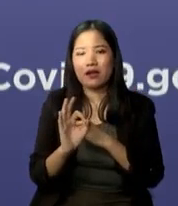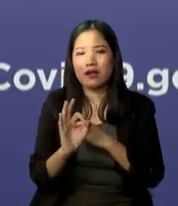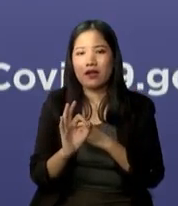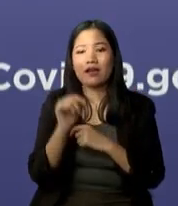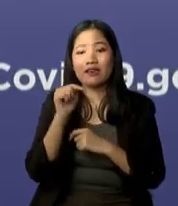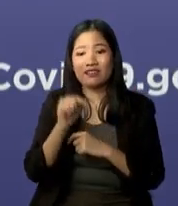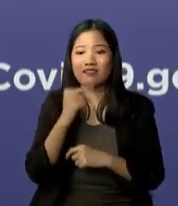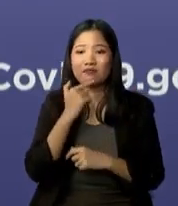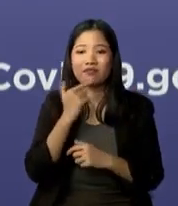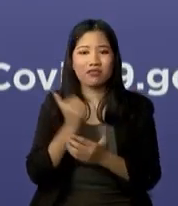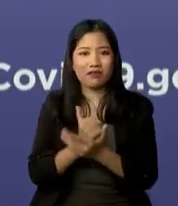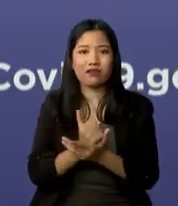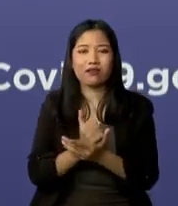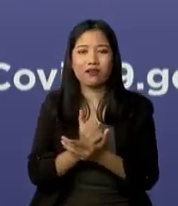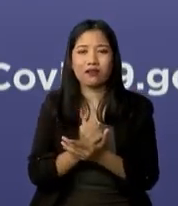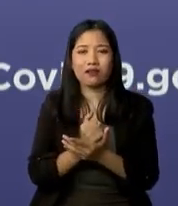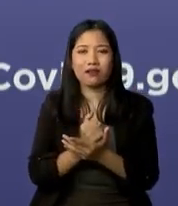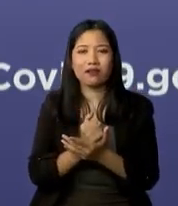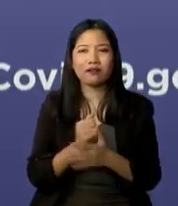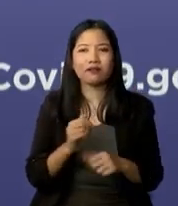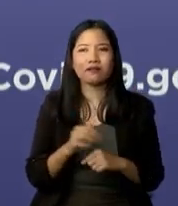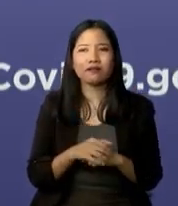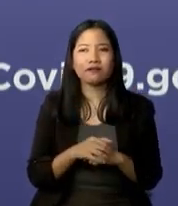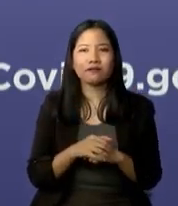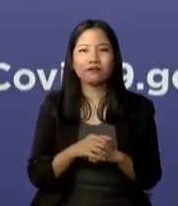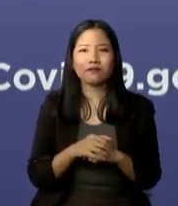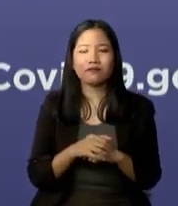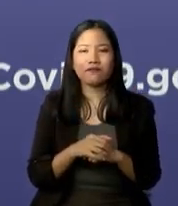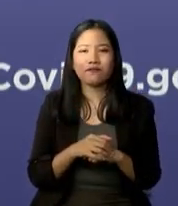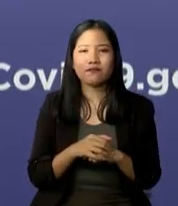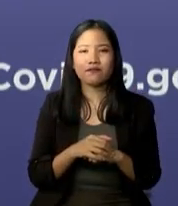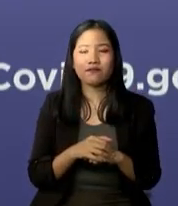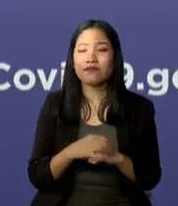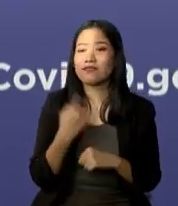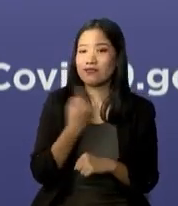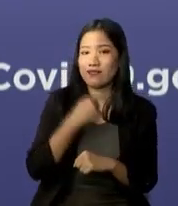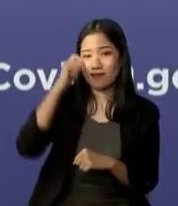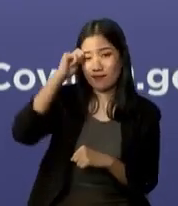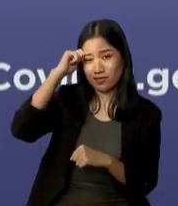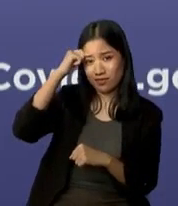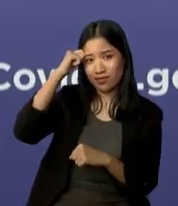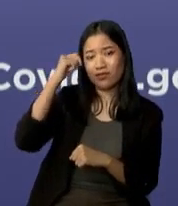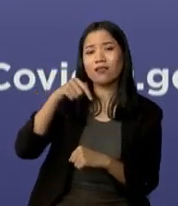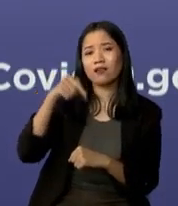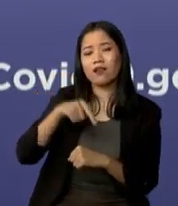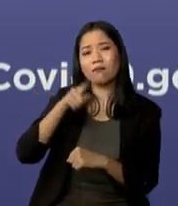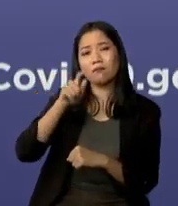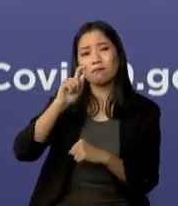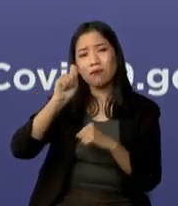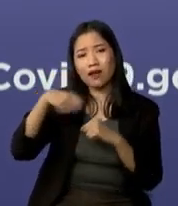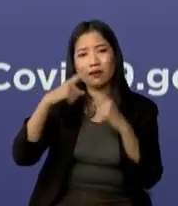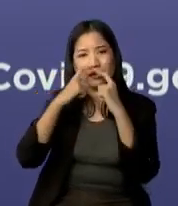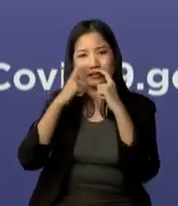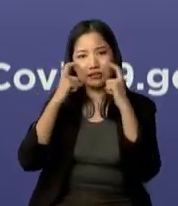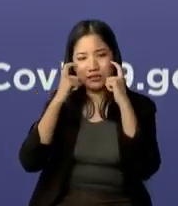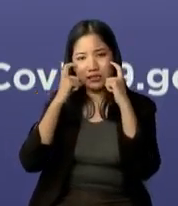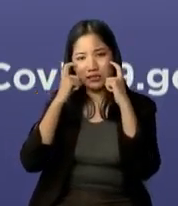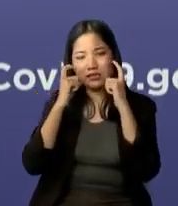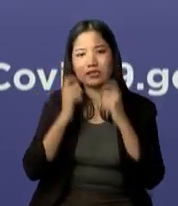Ini menjadi penting. Oleh karena itu, kami mengingatkan kembali, gunakan masker.